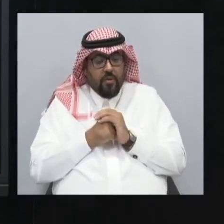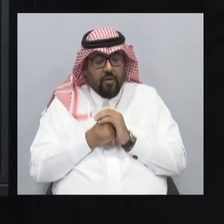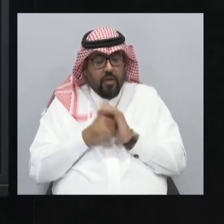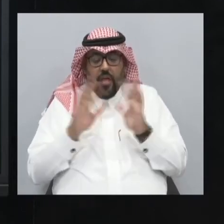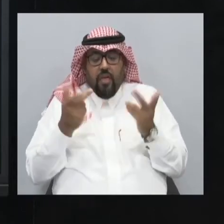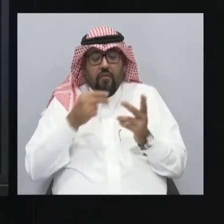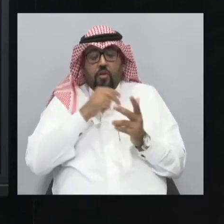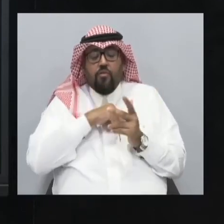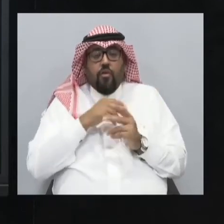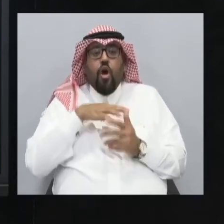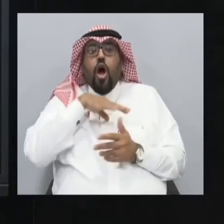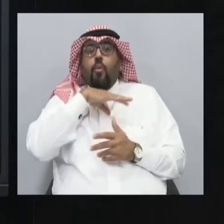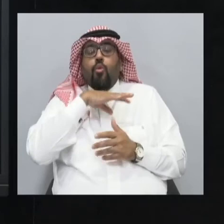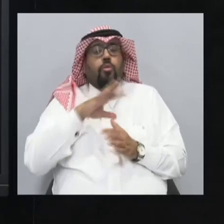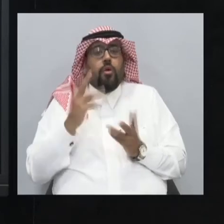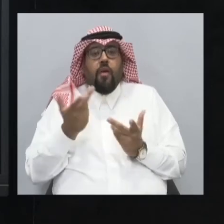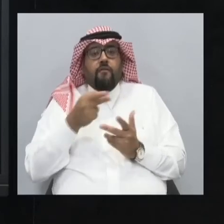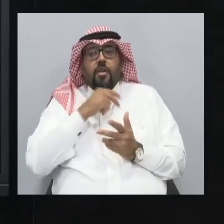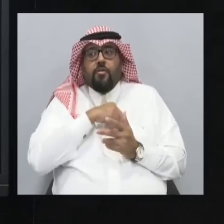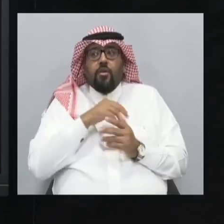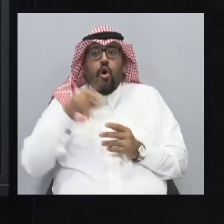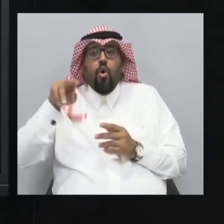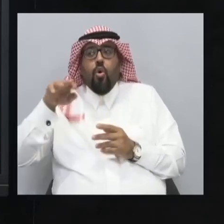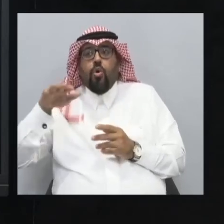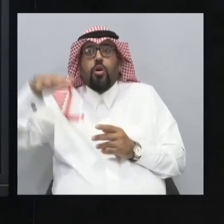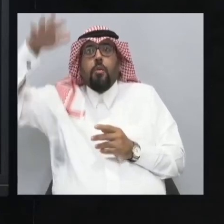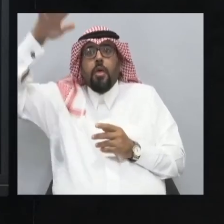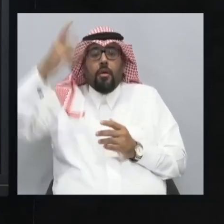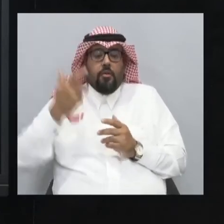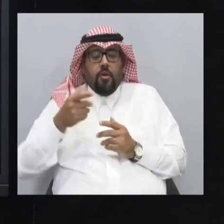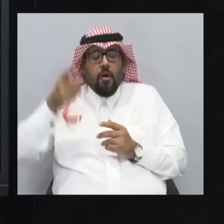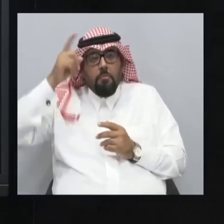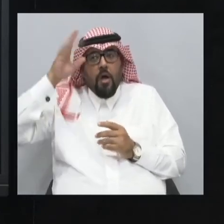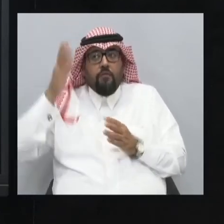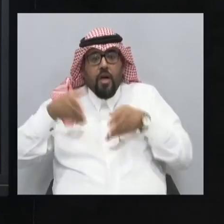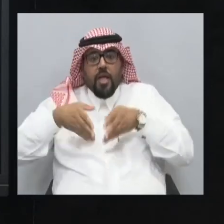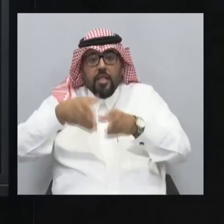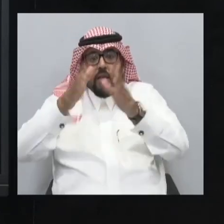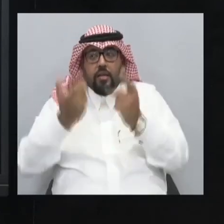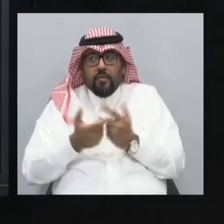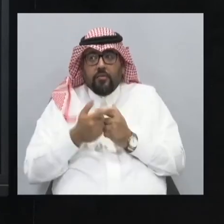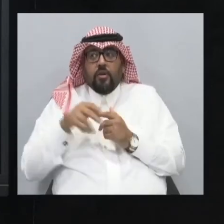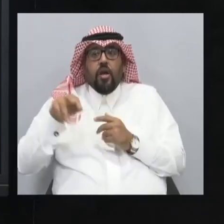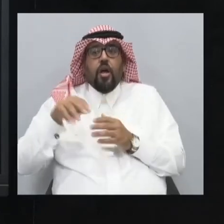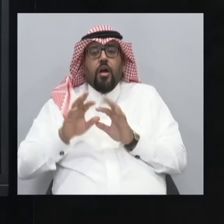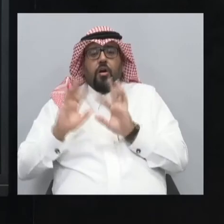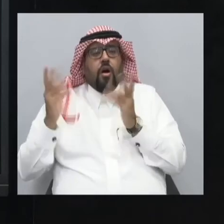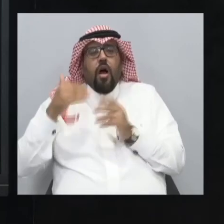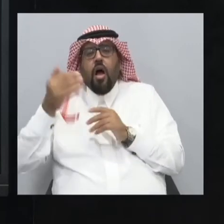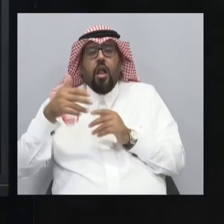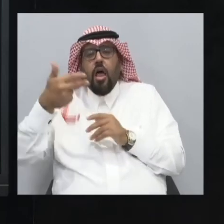تفيده؟ والدك مثلا، أخوك الأكبر لم يعرف أيضا هذه الطريقة، أحد أقاربك إلى